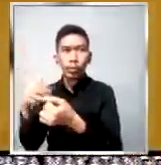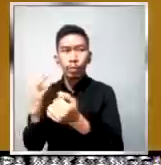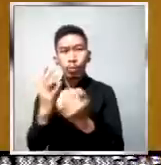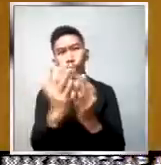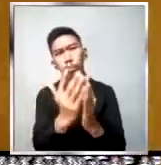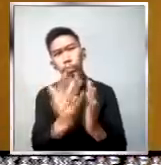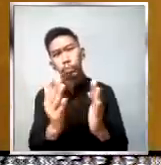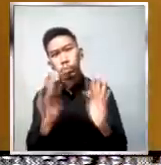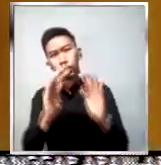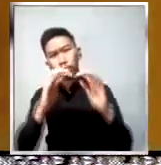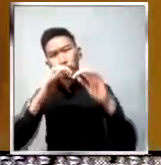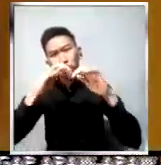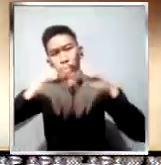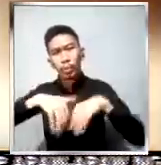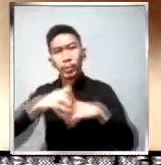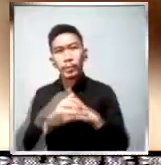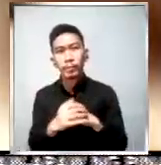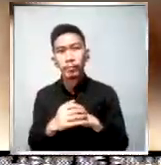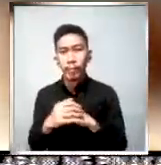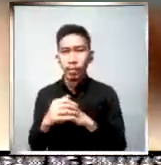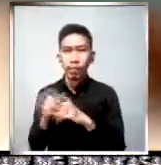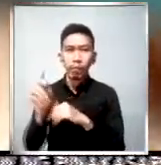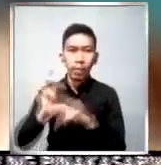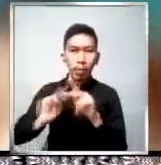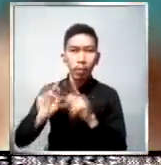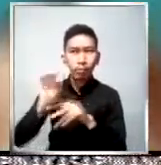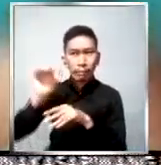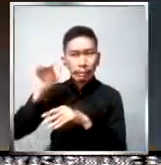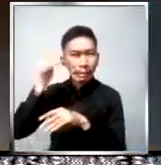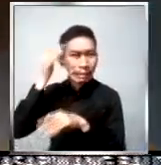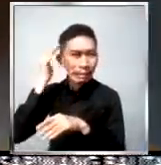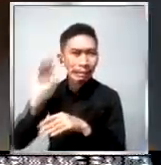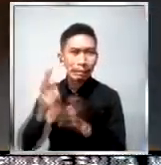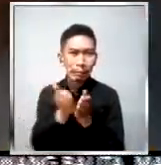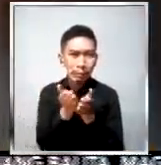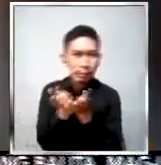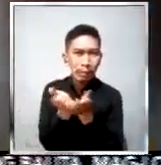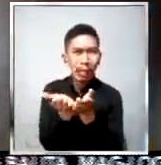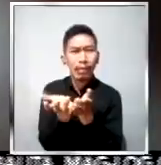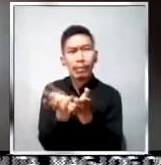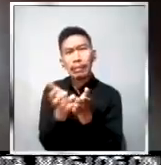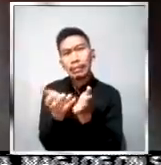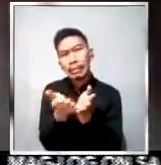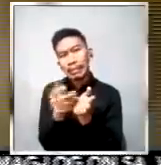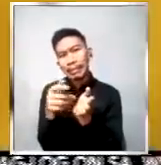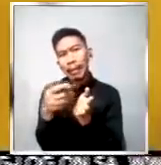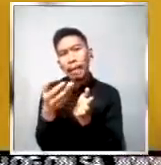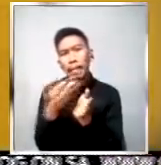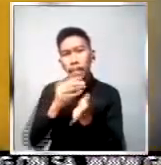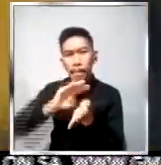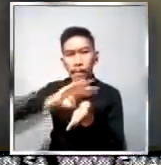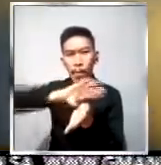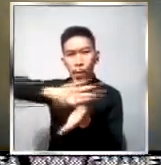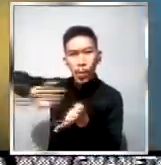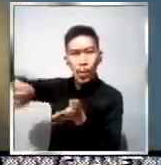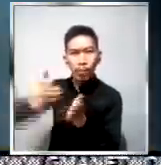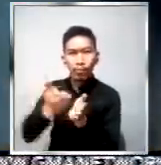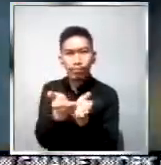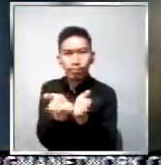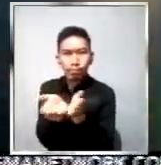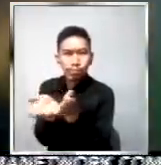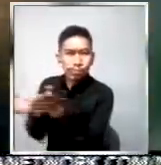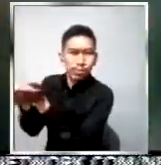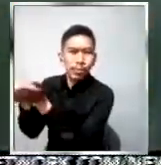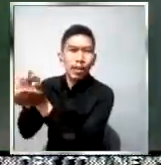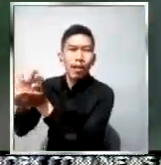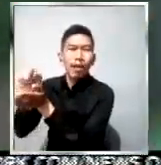residente, maalis na raw sana ang barko bago pa muling tumaas ang tubig at makapaminsala pa ulit. Ayon sa Philippine Coast Guard,